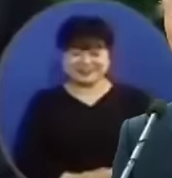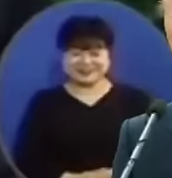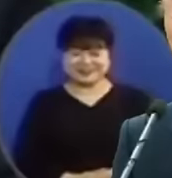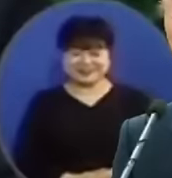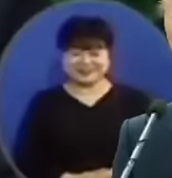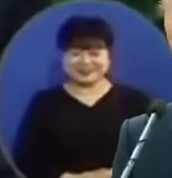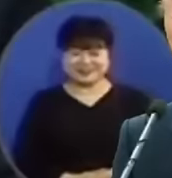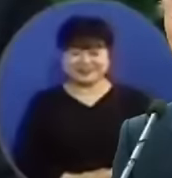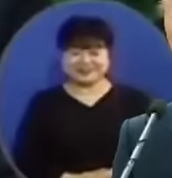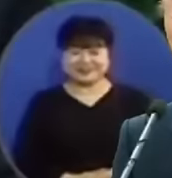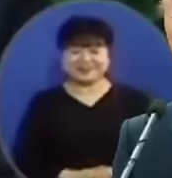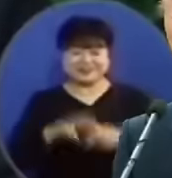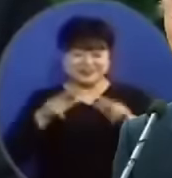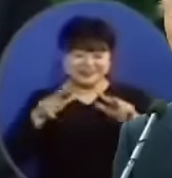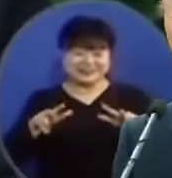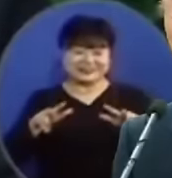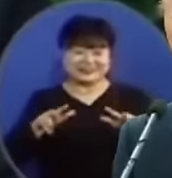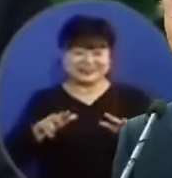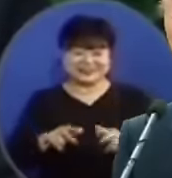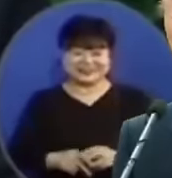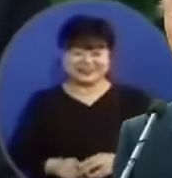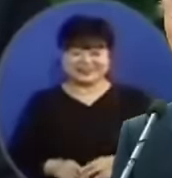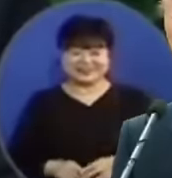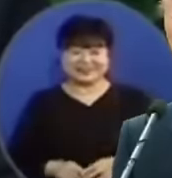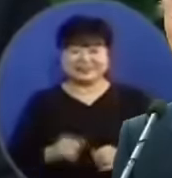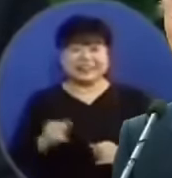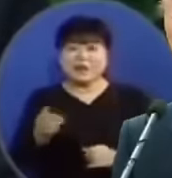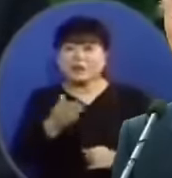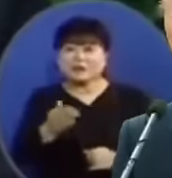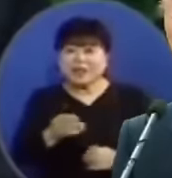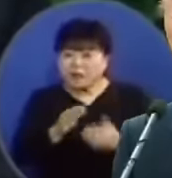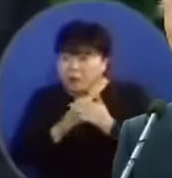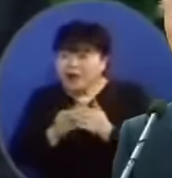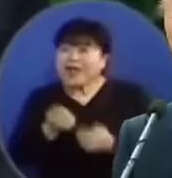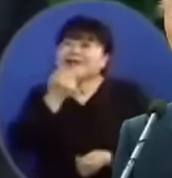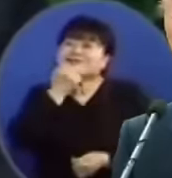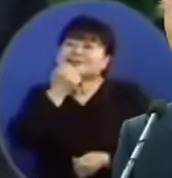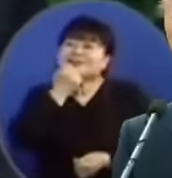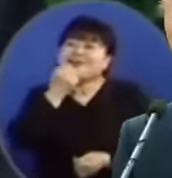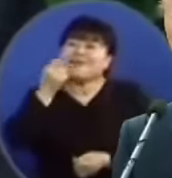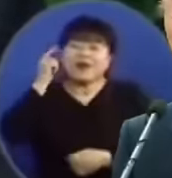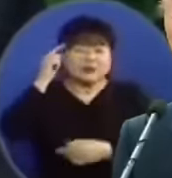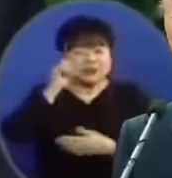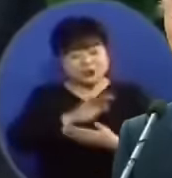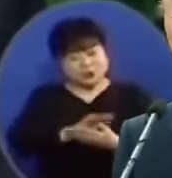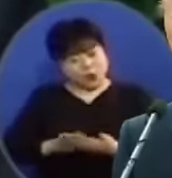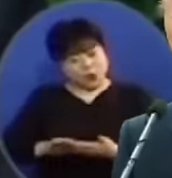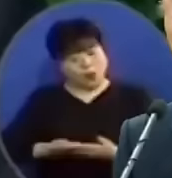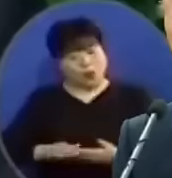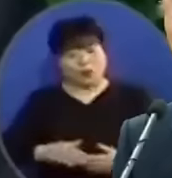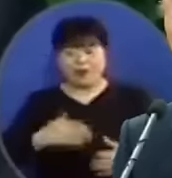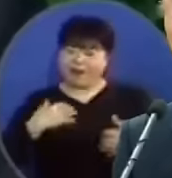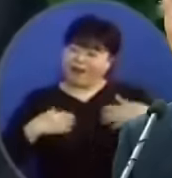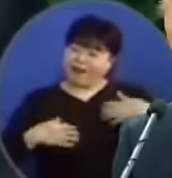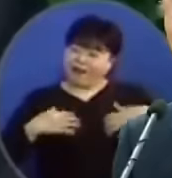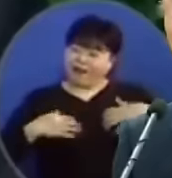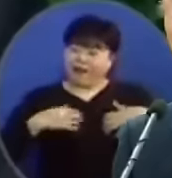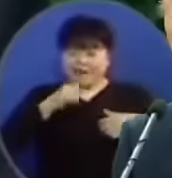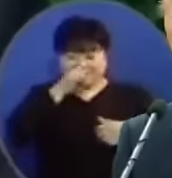아직까지 좀 체면을 차린다고 도둑 웃음을 웃지만은 웃고 나면 마음이 시원하고 상쾌하고 정말 즐겁는